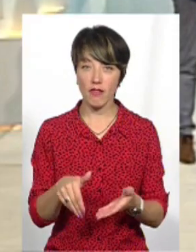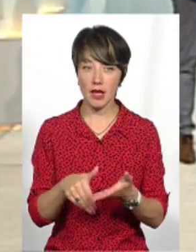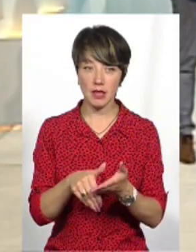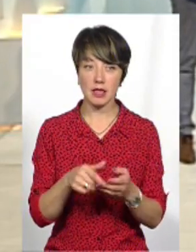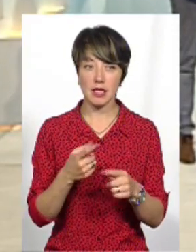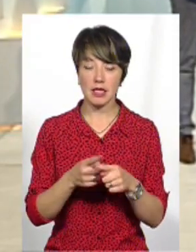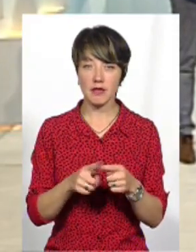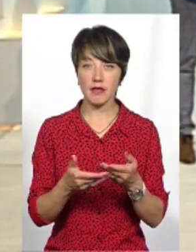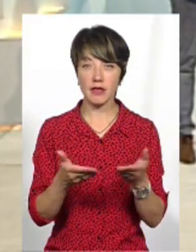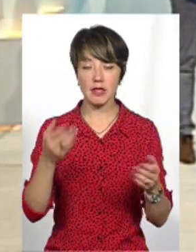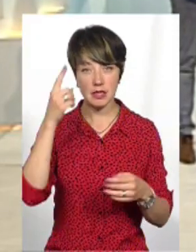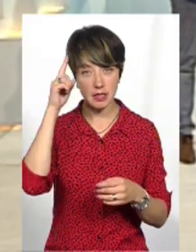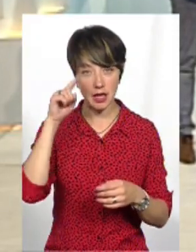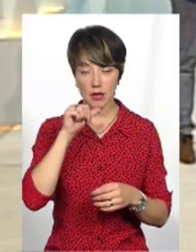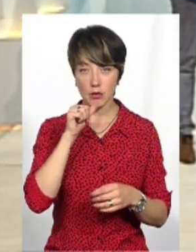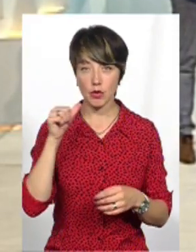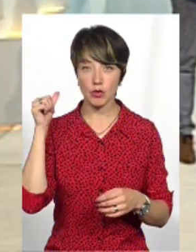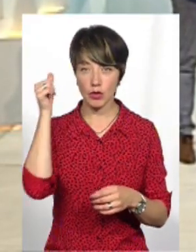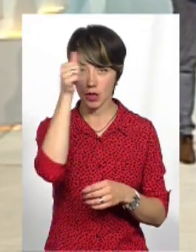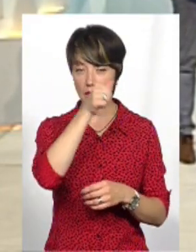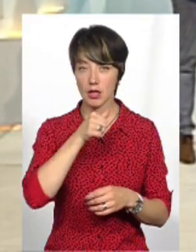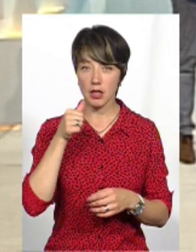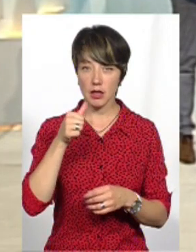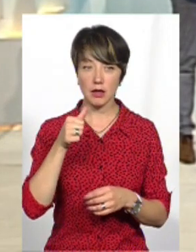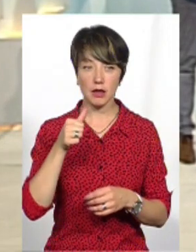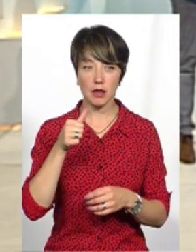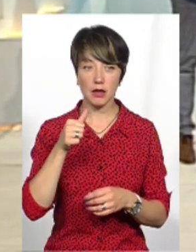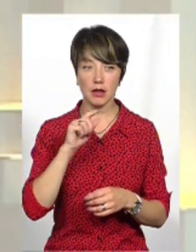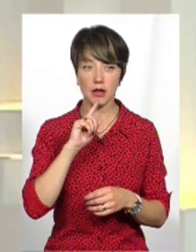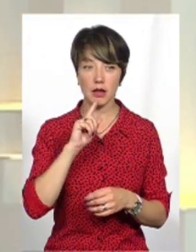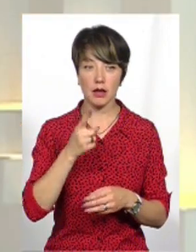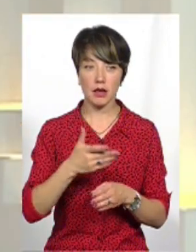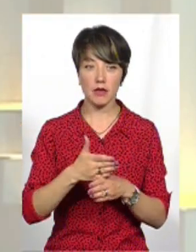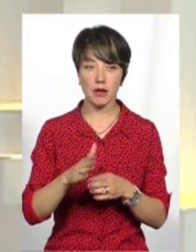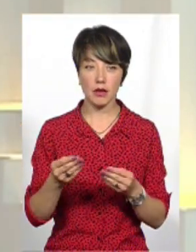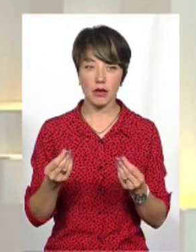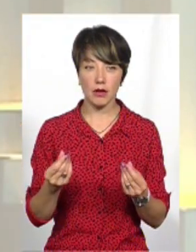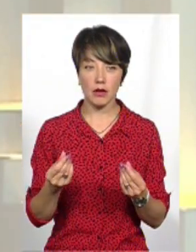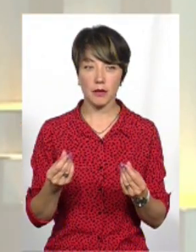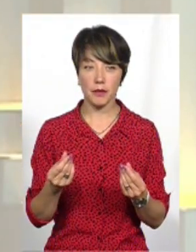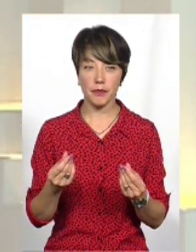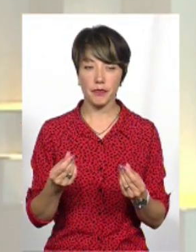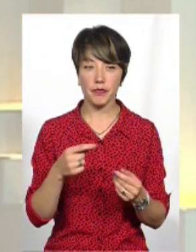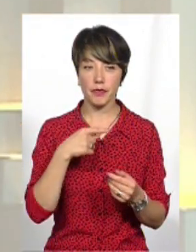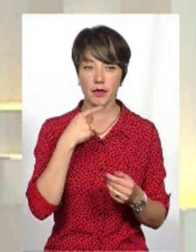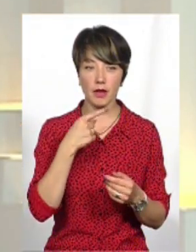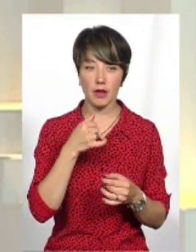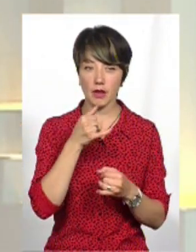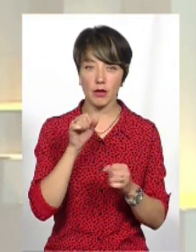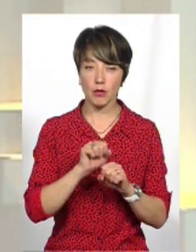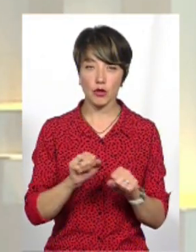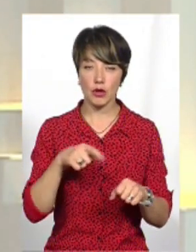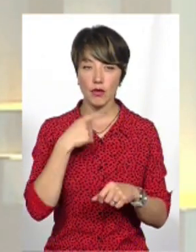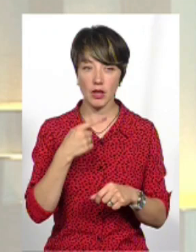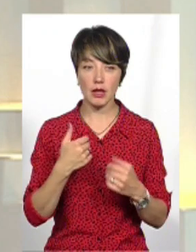вони приваблюються? Ви знаєте, що от торік я теж виділив на вікна, знаєте, гроші, там, допустим, депутатам, я не пам'ятаю, яка сума, там, і вони кажуть, що це вони. Ну, не можна так